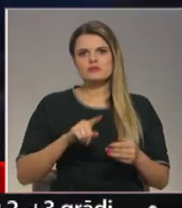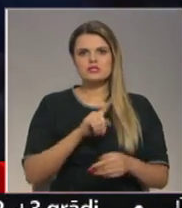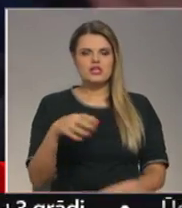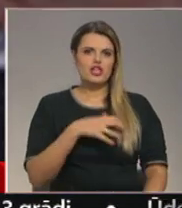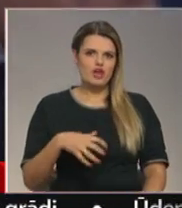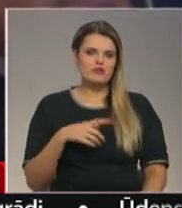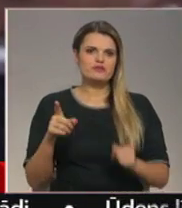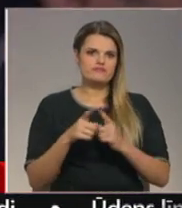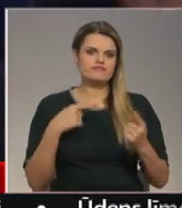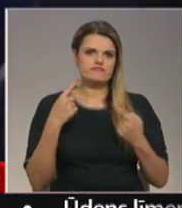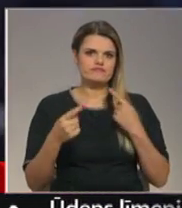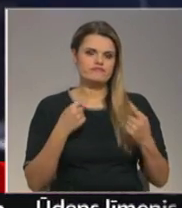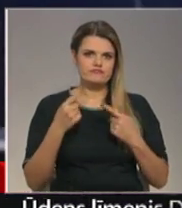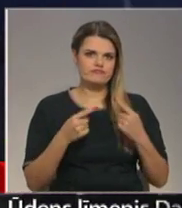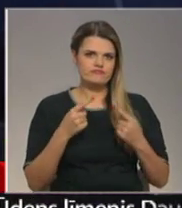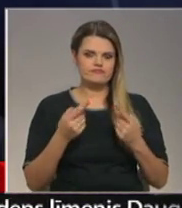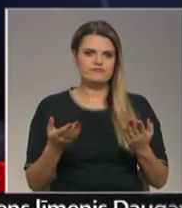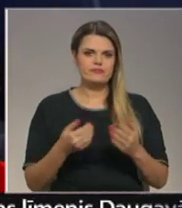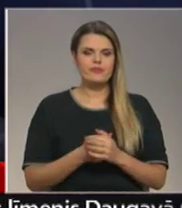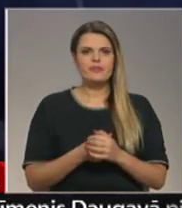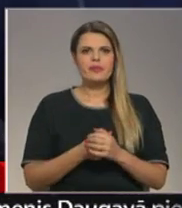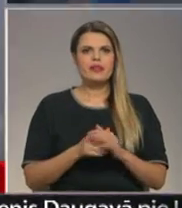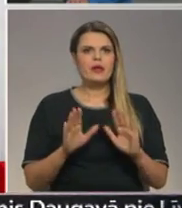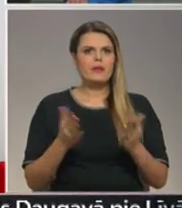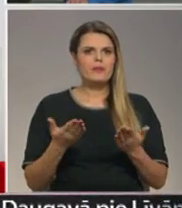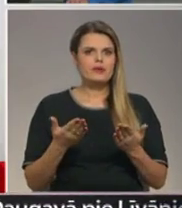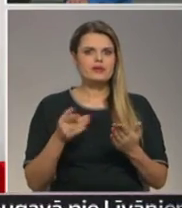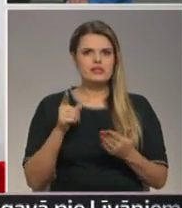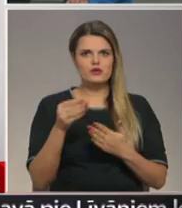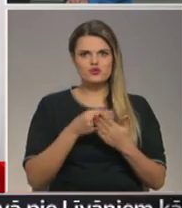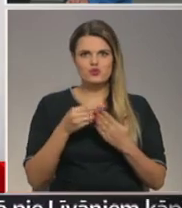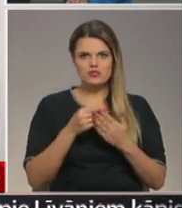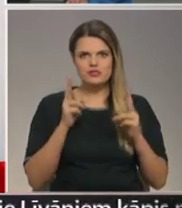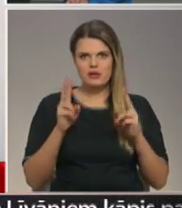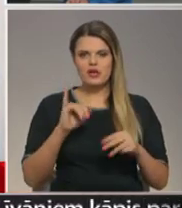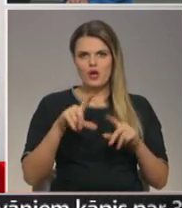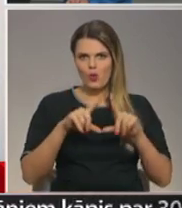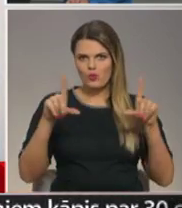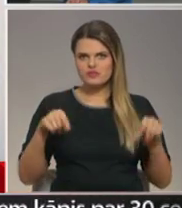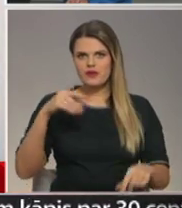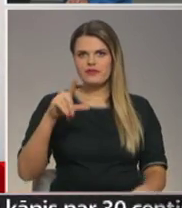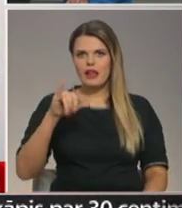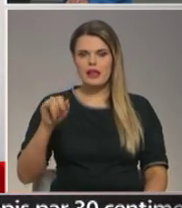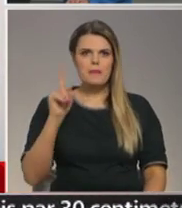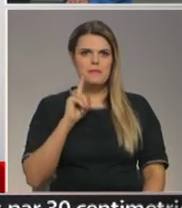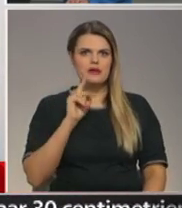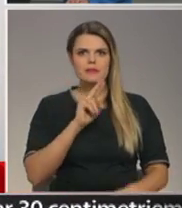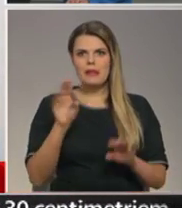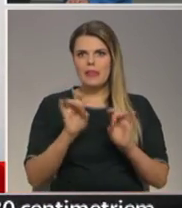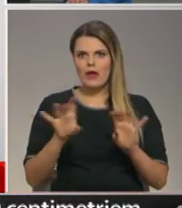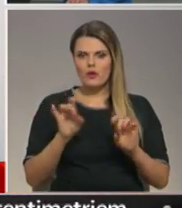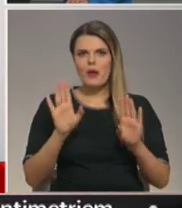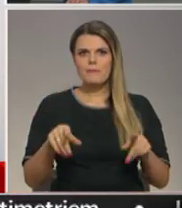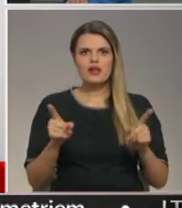Mēs esam tādā nelielā strupceļā šobrīd. Bet tas nozīmē, ka jo uzņēmumā Telija pagaidām nekomentē par